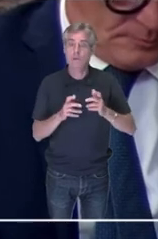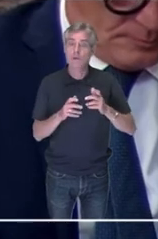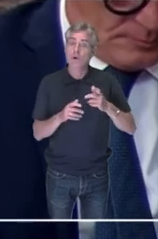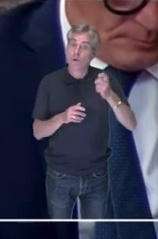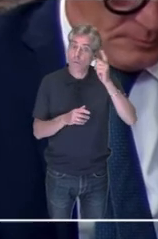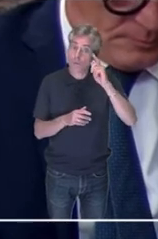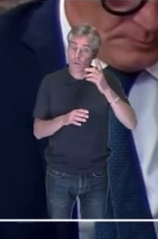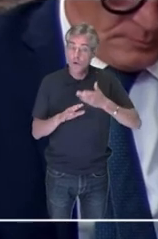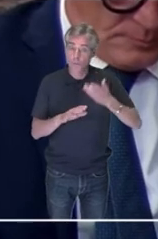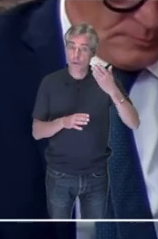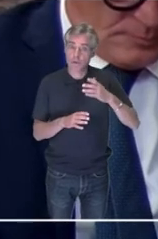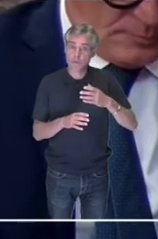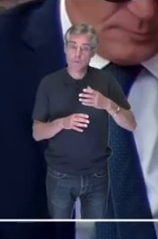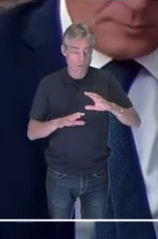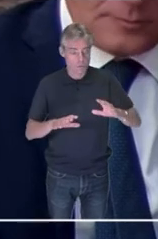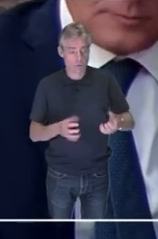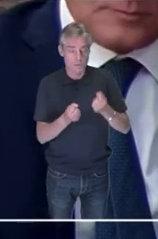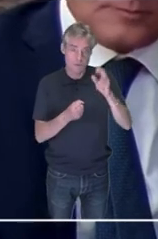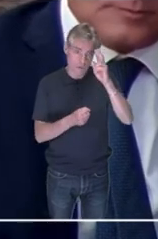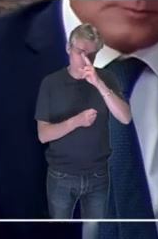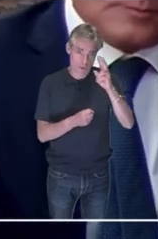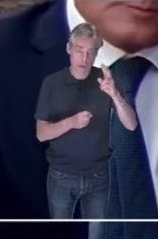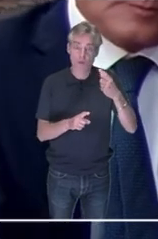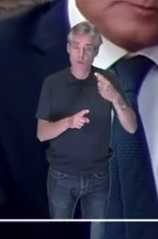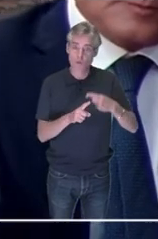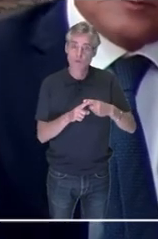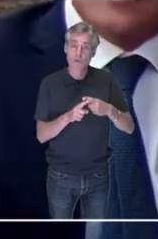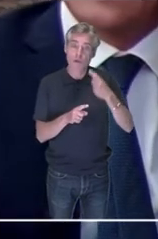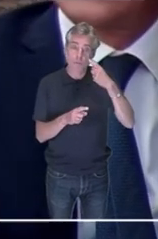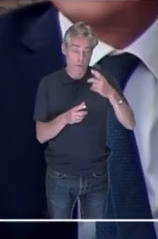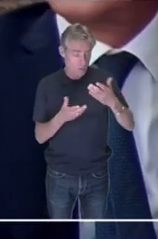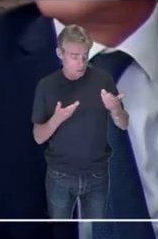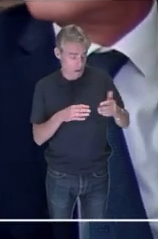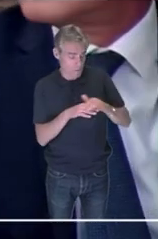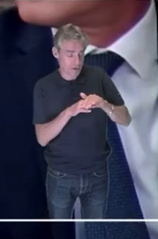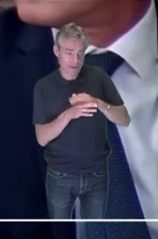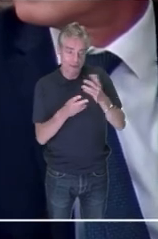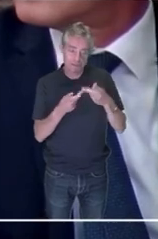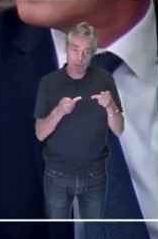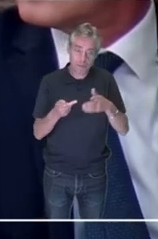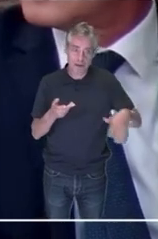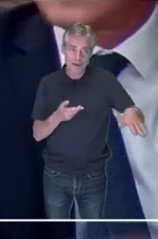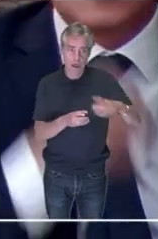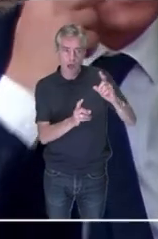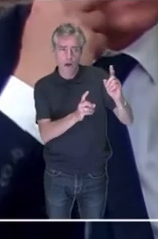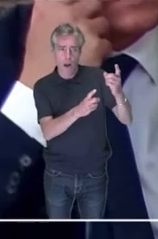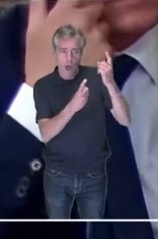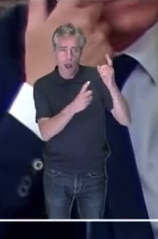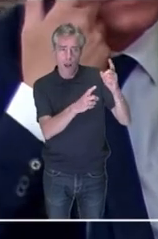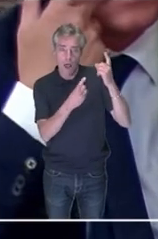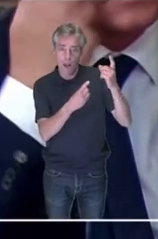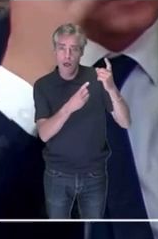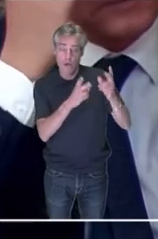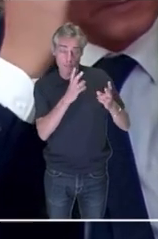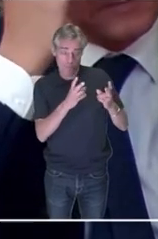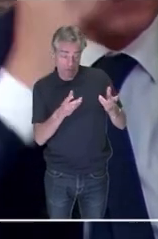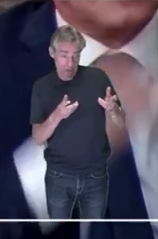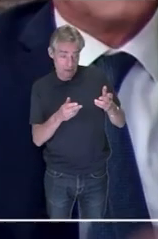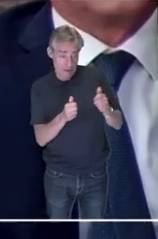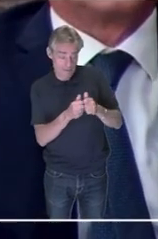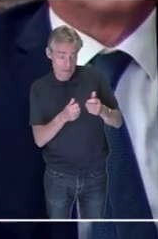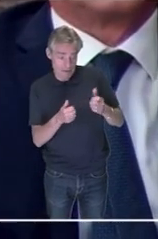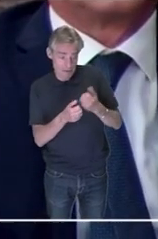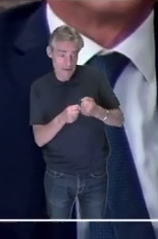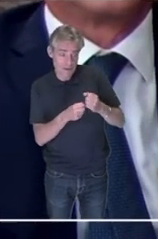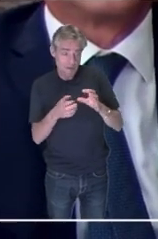que nous avons une clause de compétence générale, mais parce que c'est bien de nos politiques publiques que nous pouvons assurer une cohésion